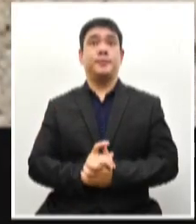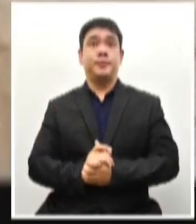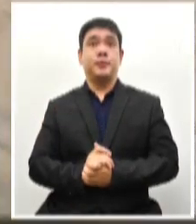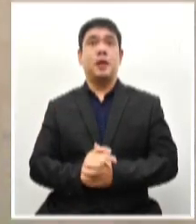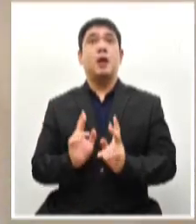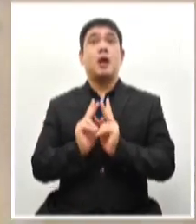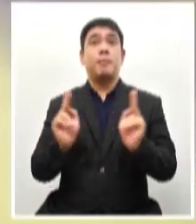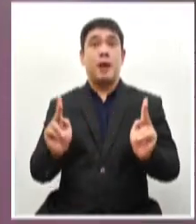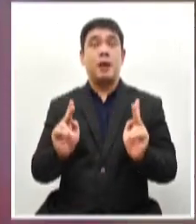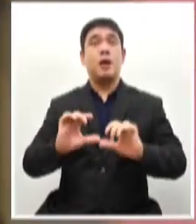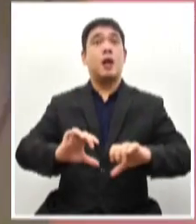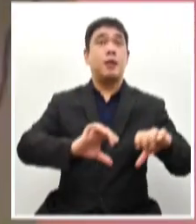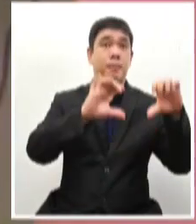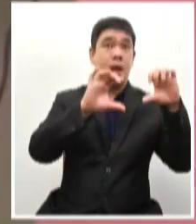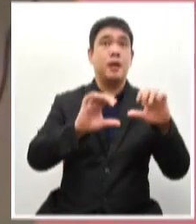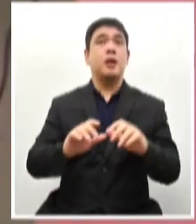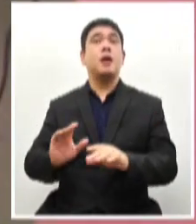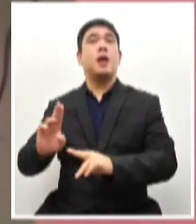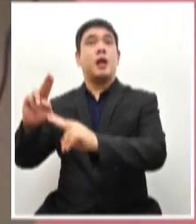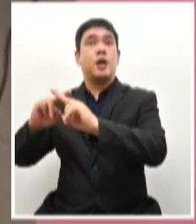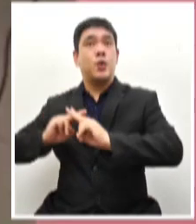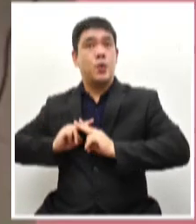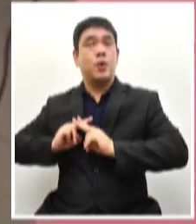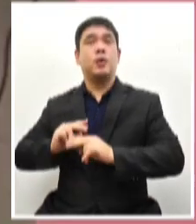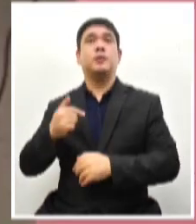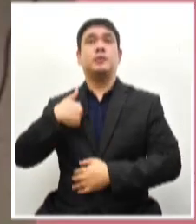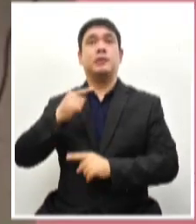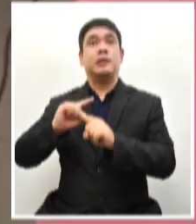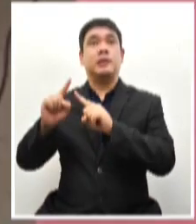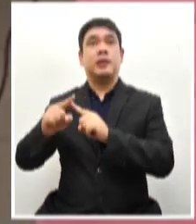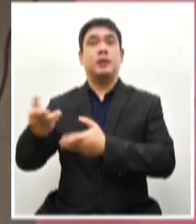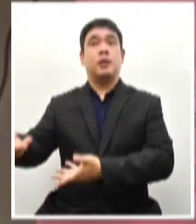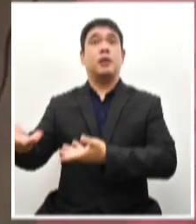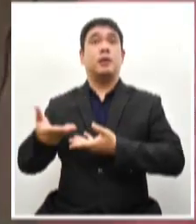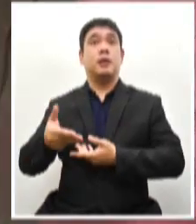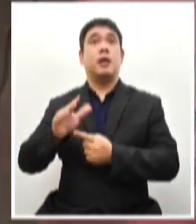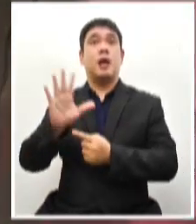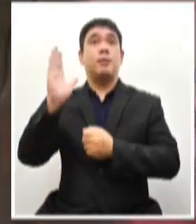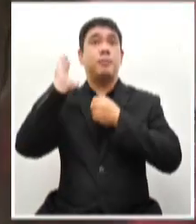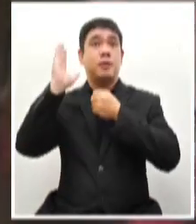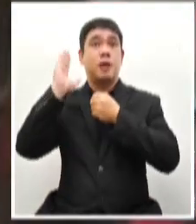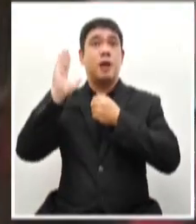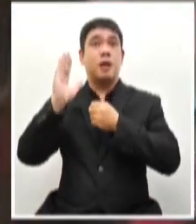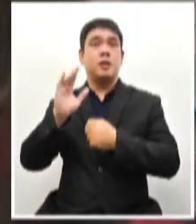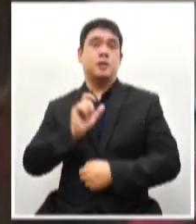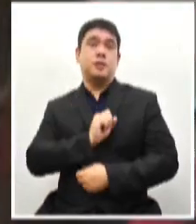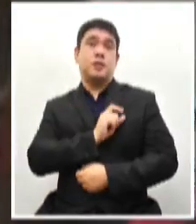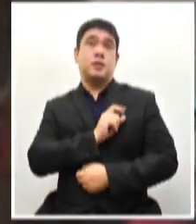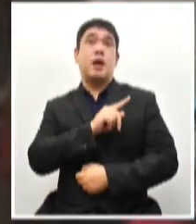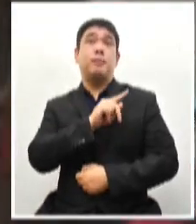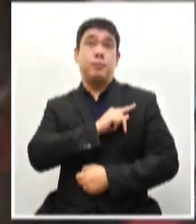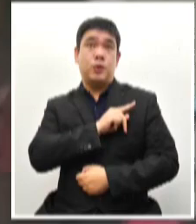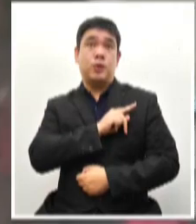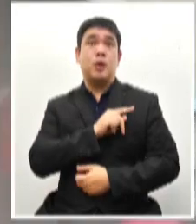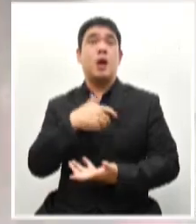ององค์กรทั้งภาครัฐและเอกชนและอื่นๆ 5. ได้รับเชิญไปเป็นวิทยากรบรรยายสาระพุทธศาสนาส